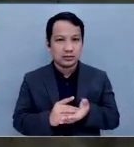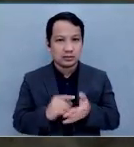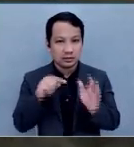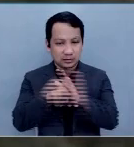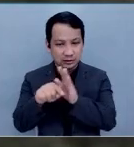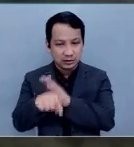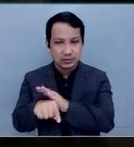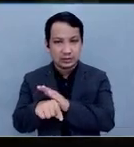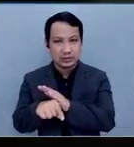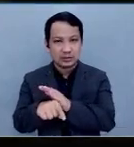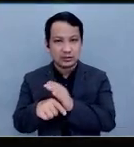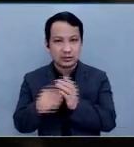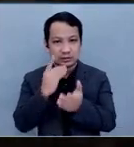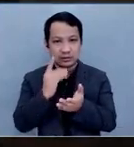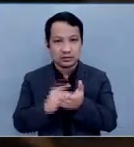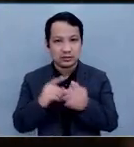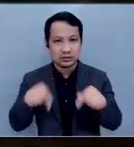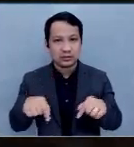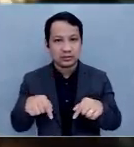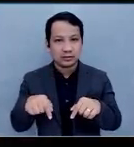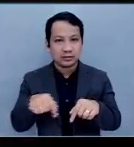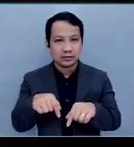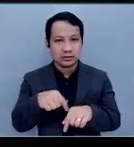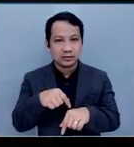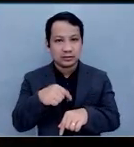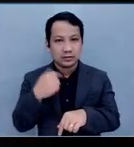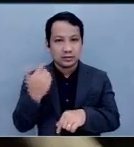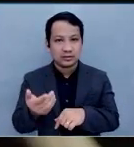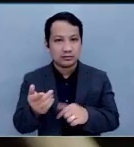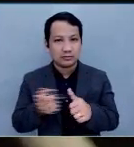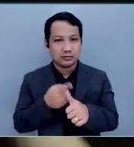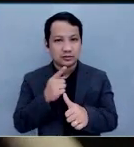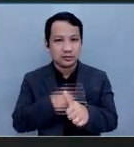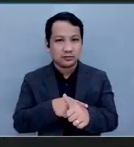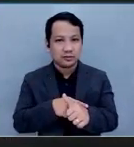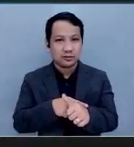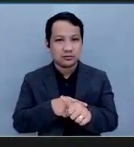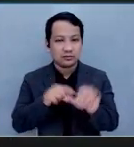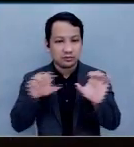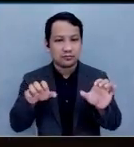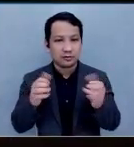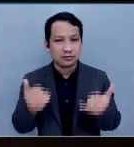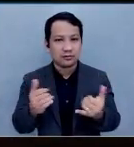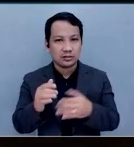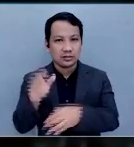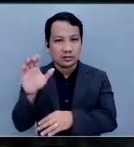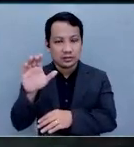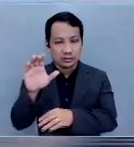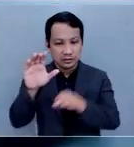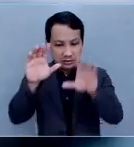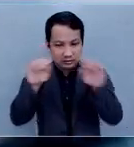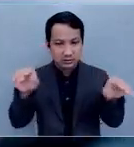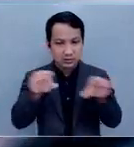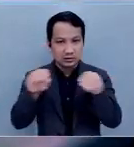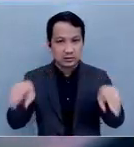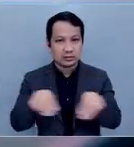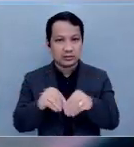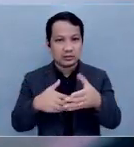bansa. Ito rin ang unang horror film ni Piolo. This Christmas na ito ay palalabas nationwide.